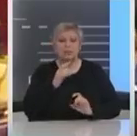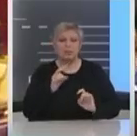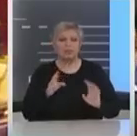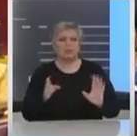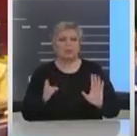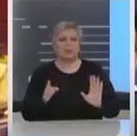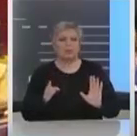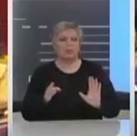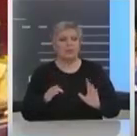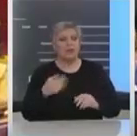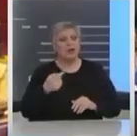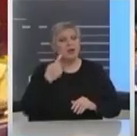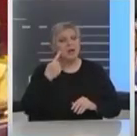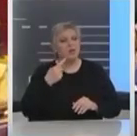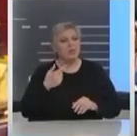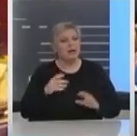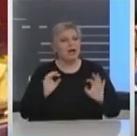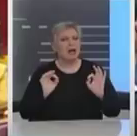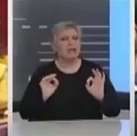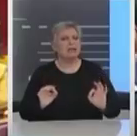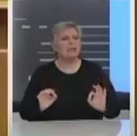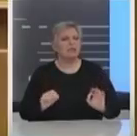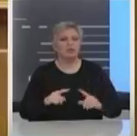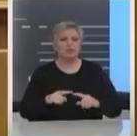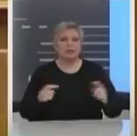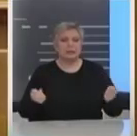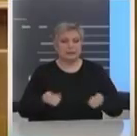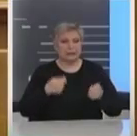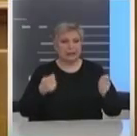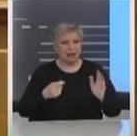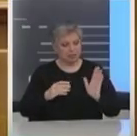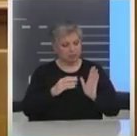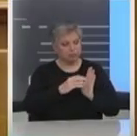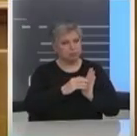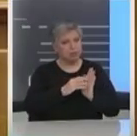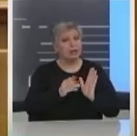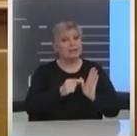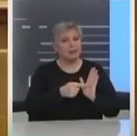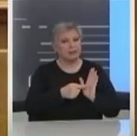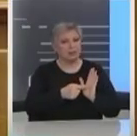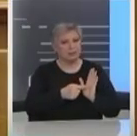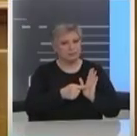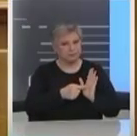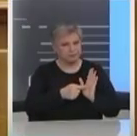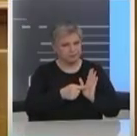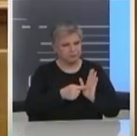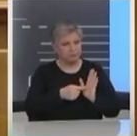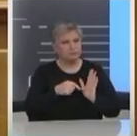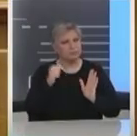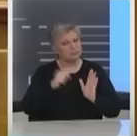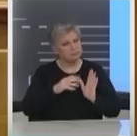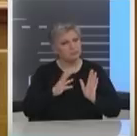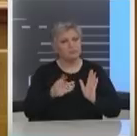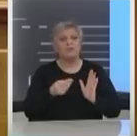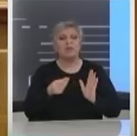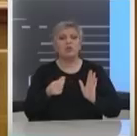Για πάμε να δούμε λοιπόν τι ακριβώς κάνετε με αυτό το άρθρο. Αφού έχετε αφήσει προκλητικά, κύριε